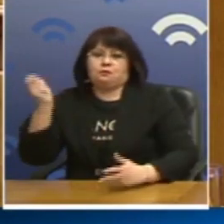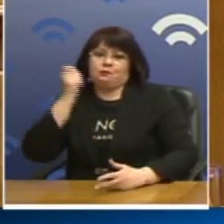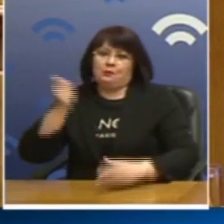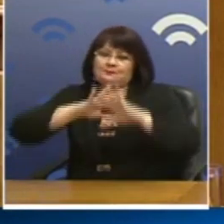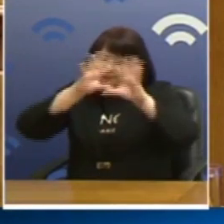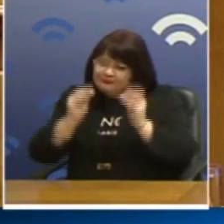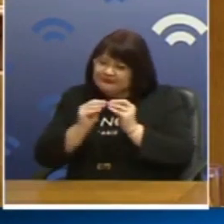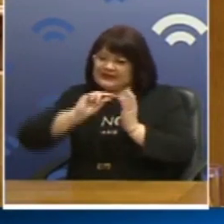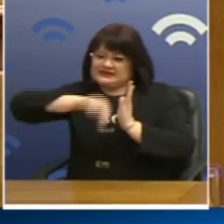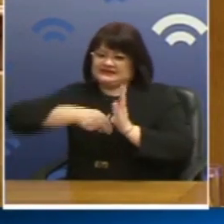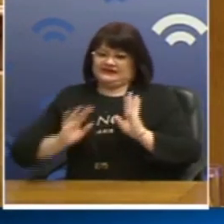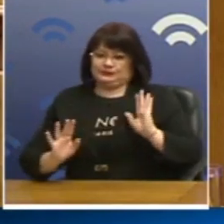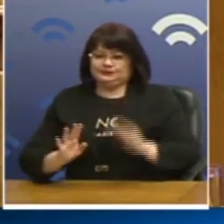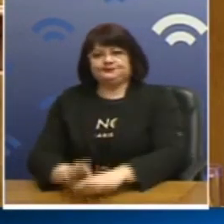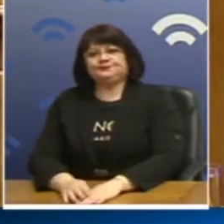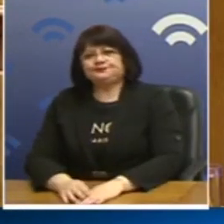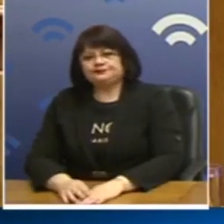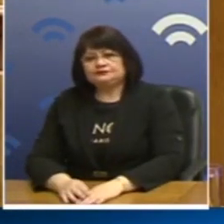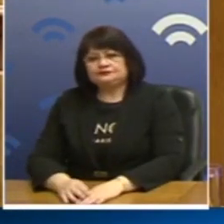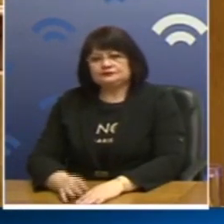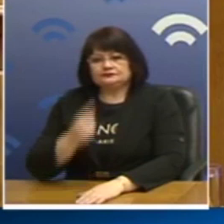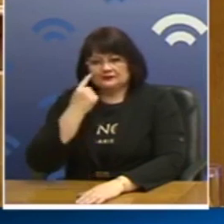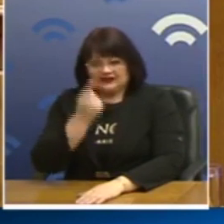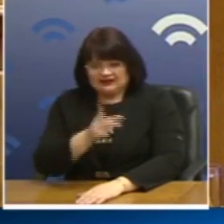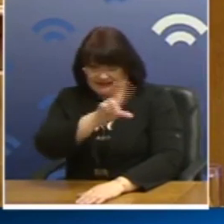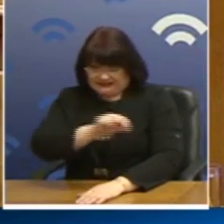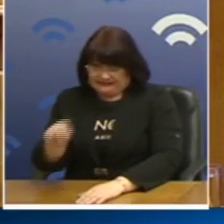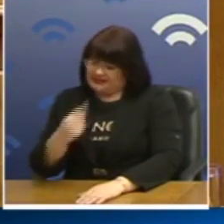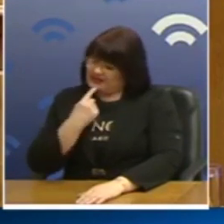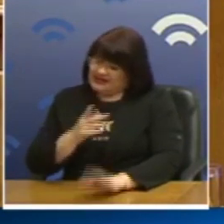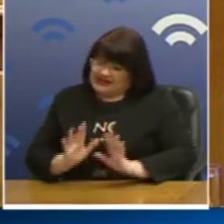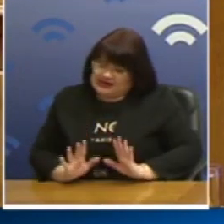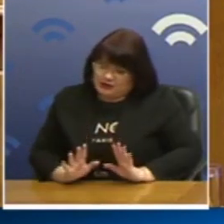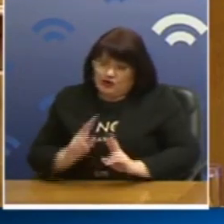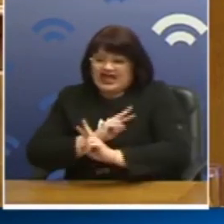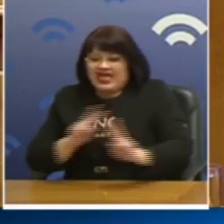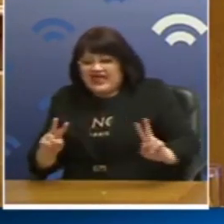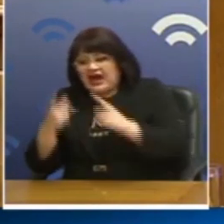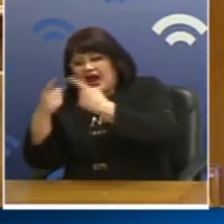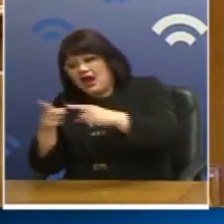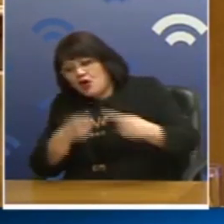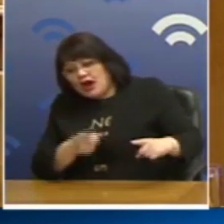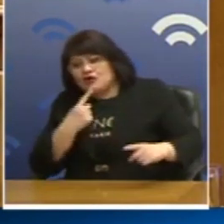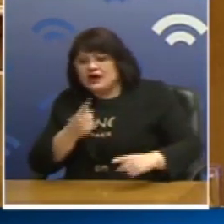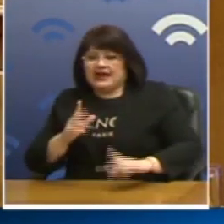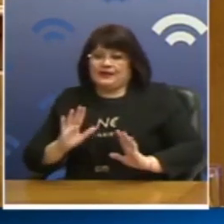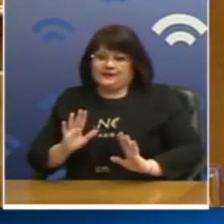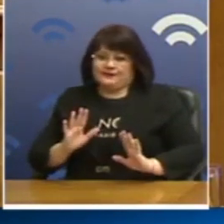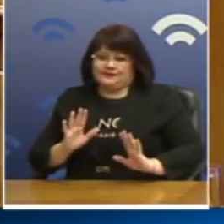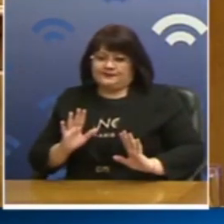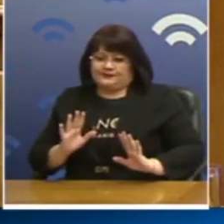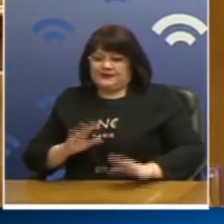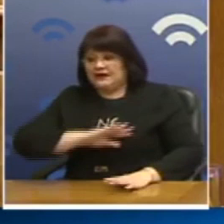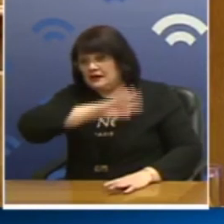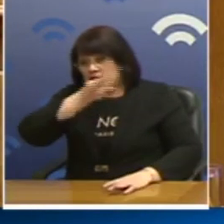Σύμβαση. Όπως βλέπετε, δεν σας βάζουμε στο ίδιο τσουβάλι, λέμε καθαρά τις διαφορές σας. Είναι τόσες που μέχρι και